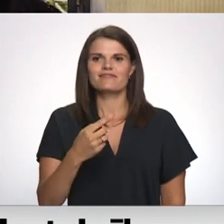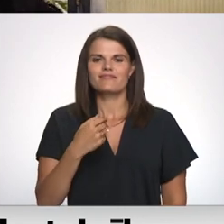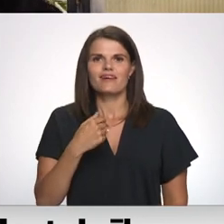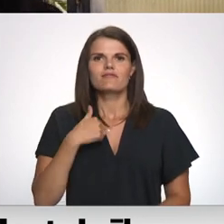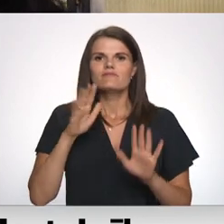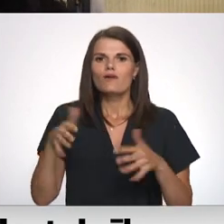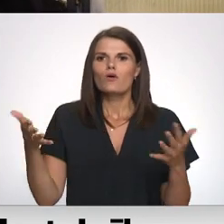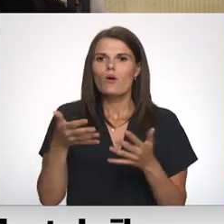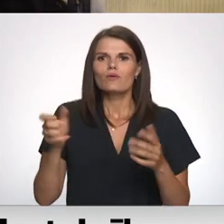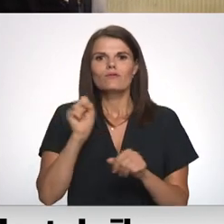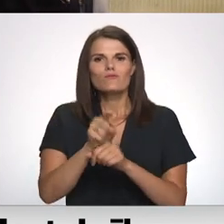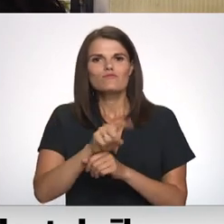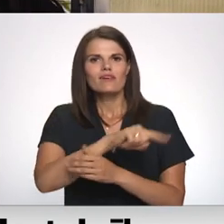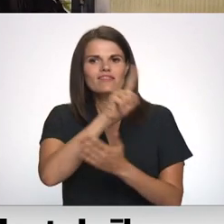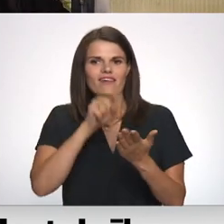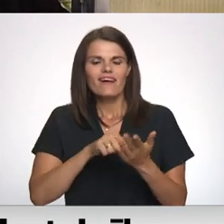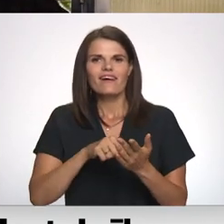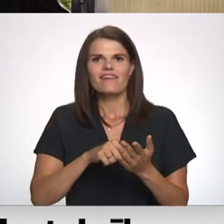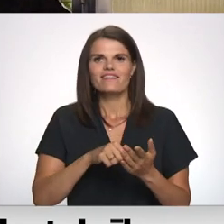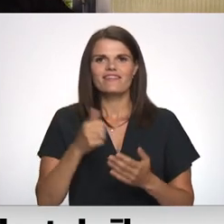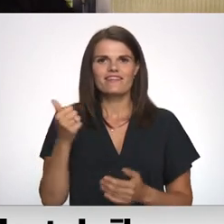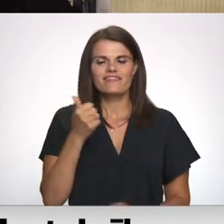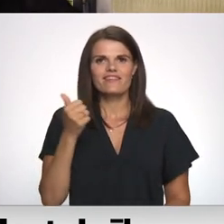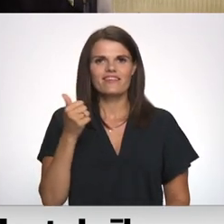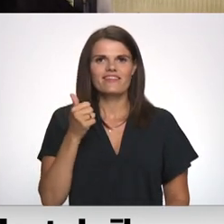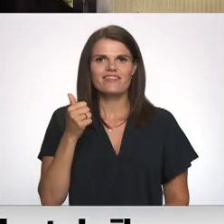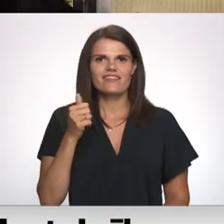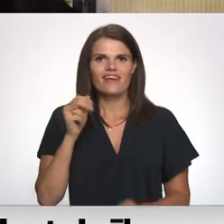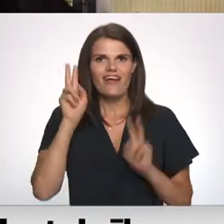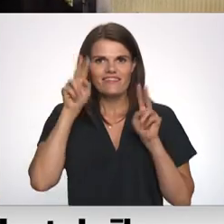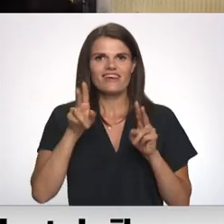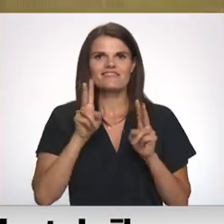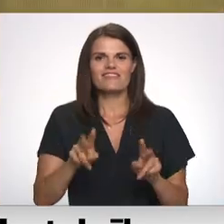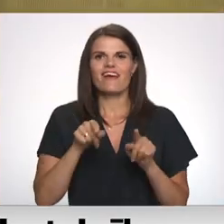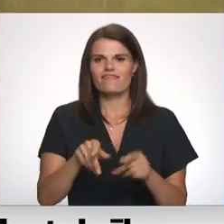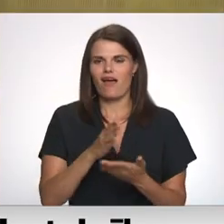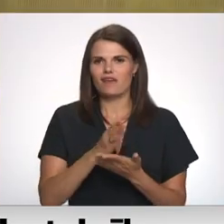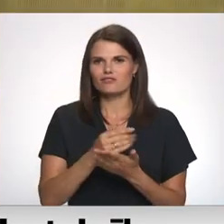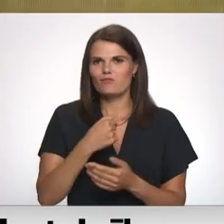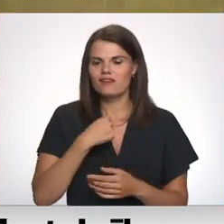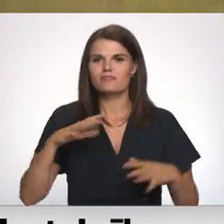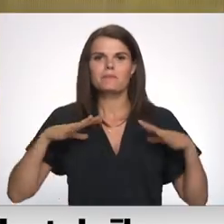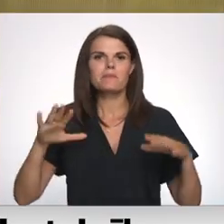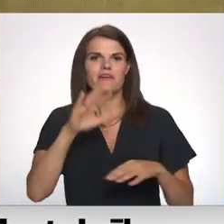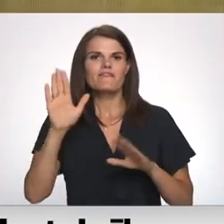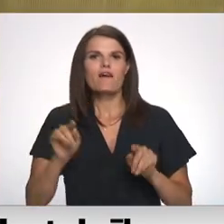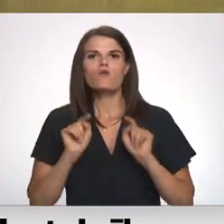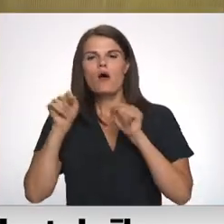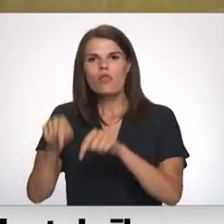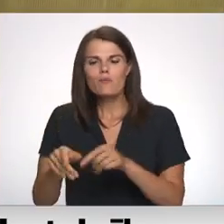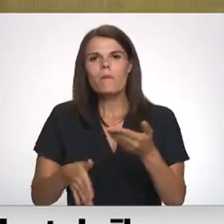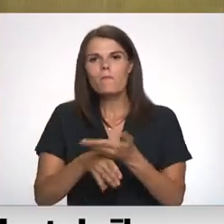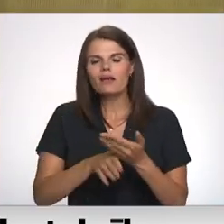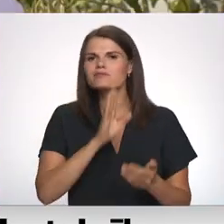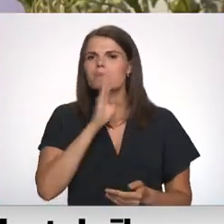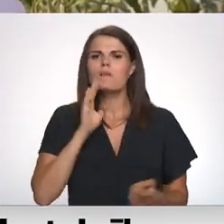kaut kādu jautājumu. Viņa nezinu, ka tas ir es. Es brīvdienās varu atbraukt, palīdzēt. Mama visu